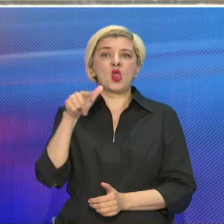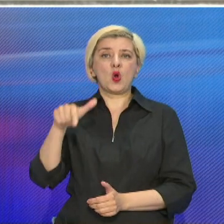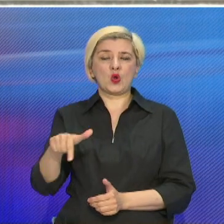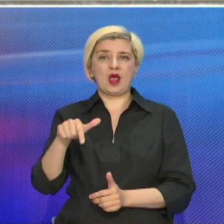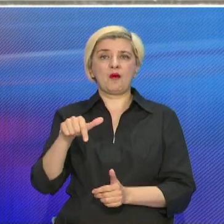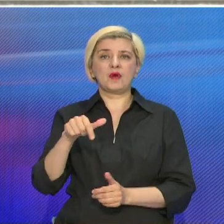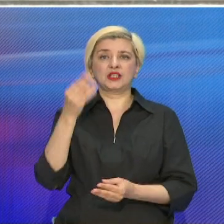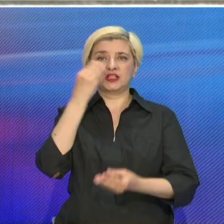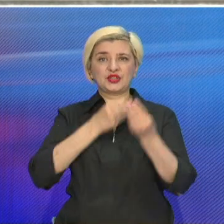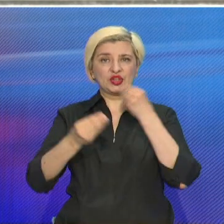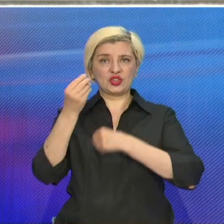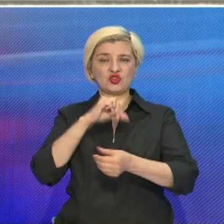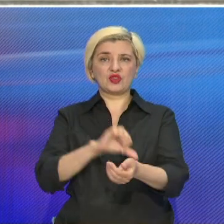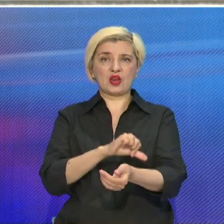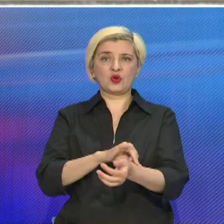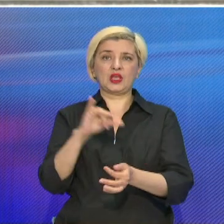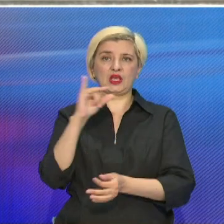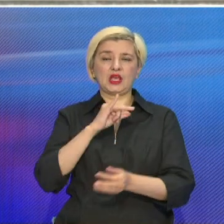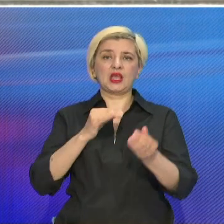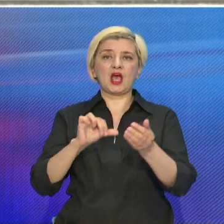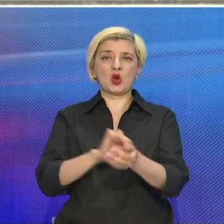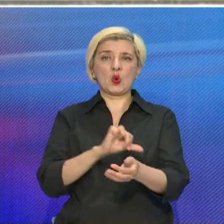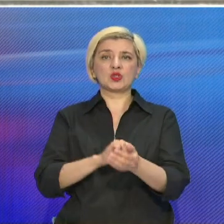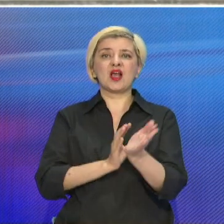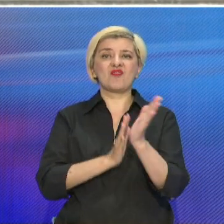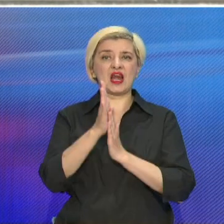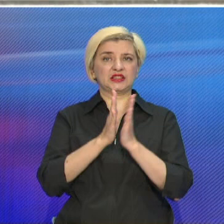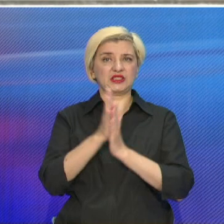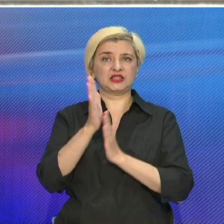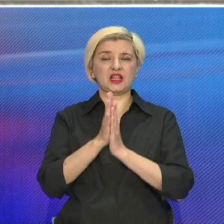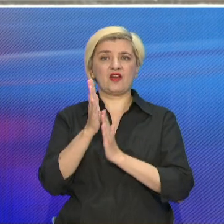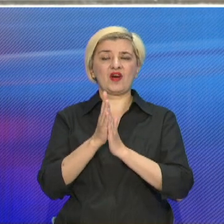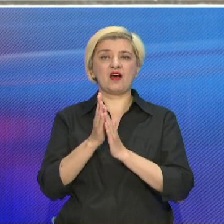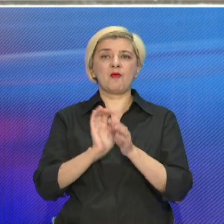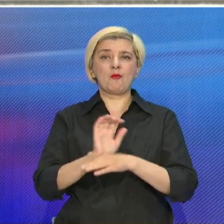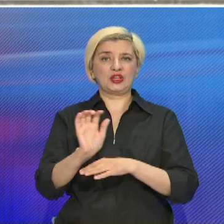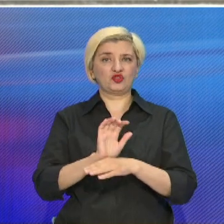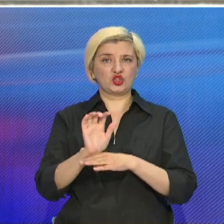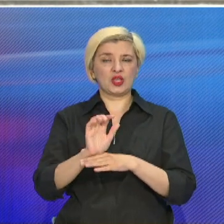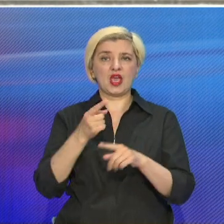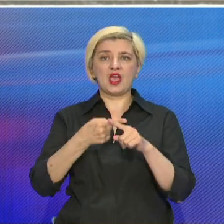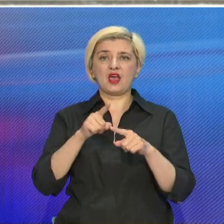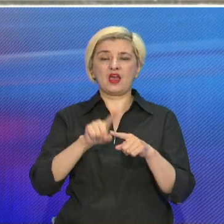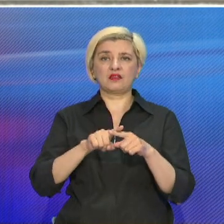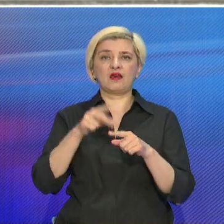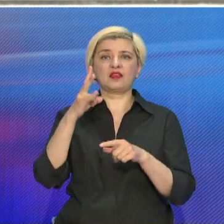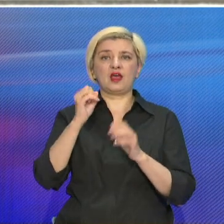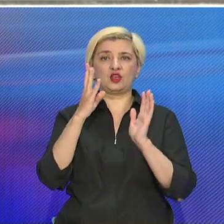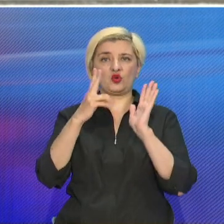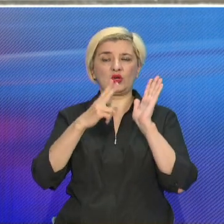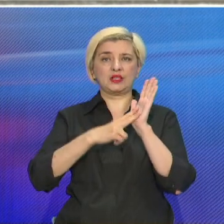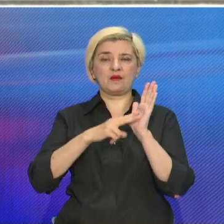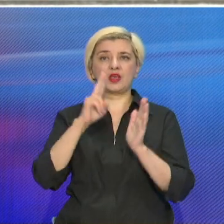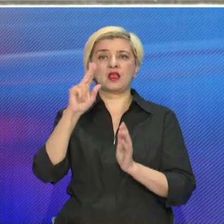синтетических наркотиков и наркотиков растительного происхождения. И эта цифра на 47 килограмм больше, чем за аналогичный